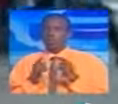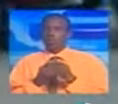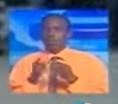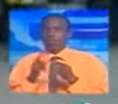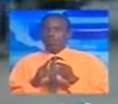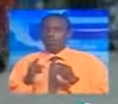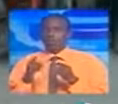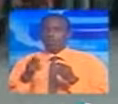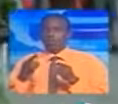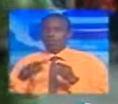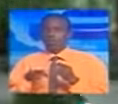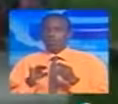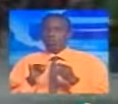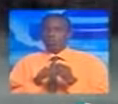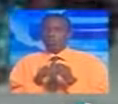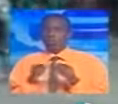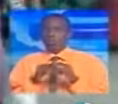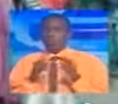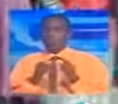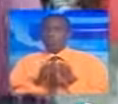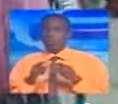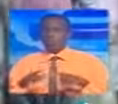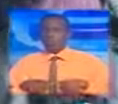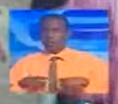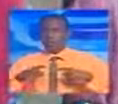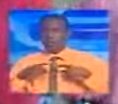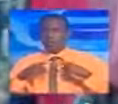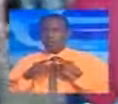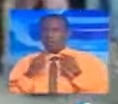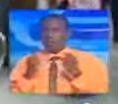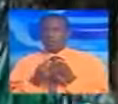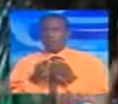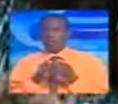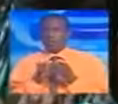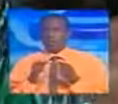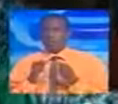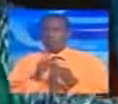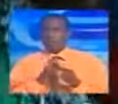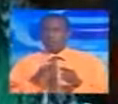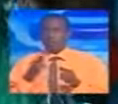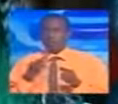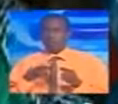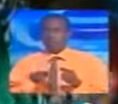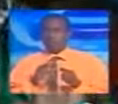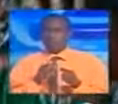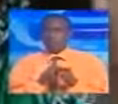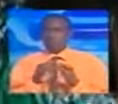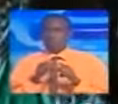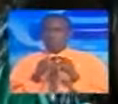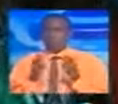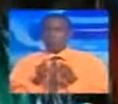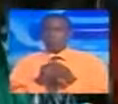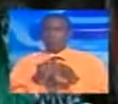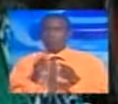été apportés, aux plus nécessiteux notamment, et des vivres et des matelas leur ont été distribués. Ces incendies